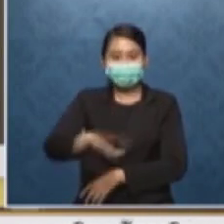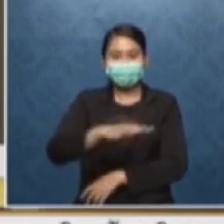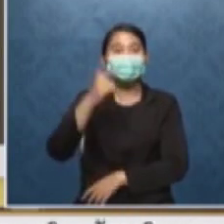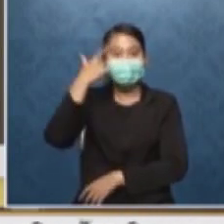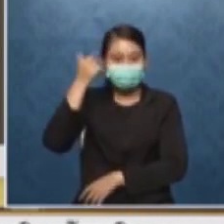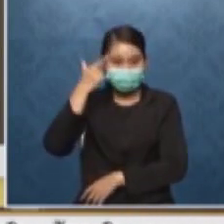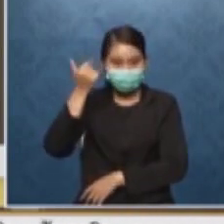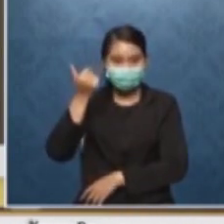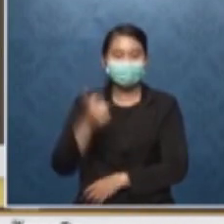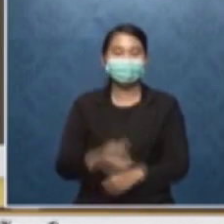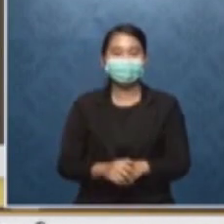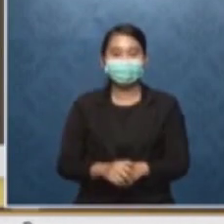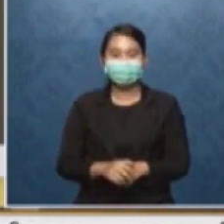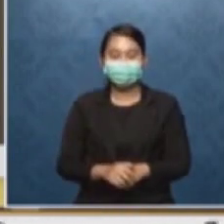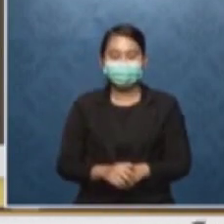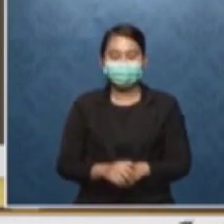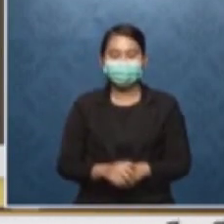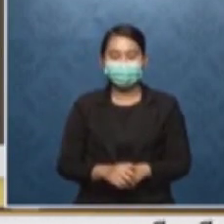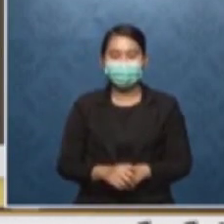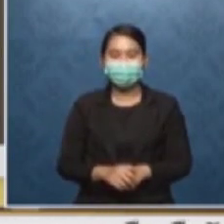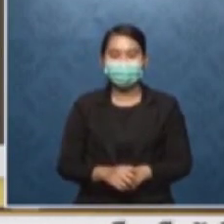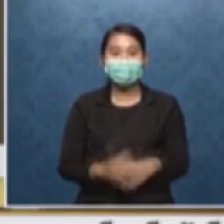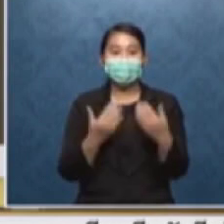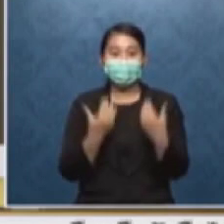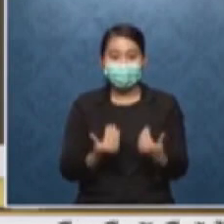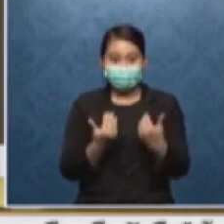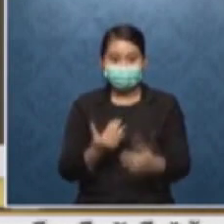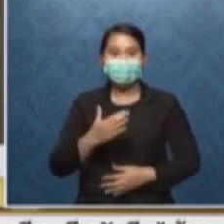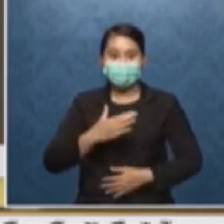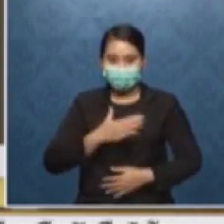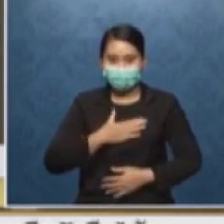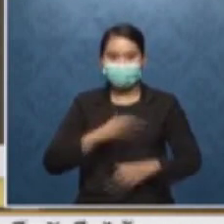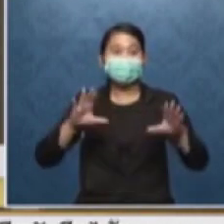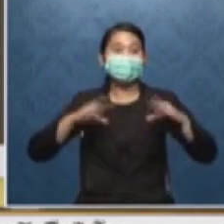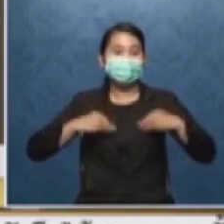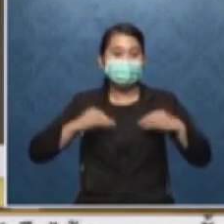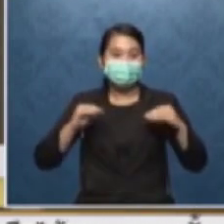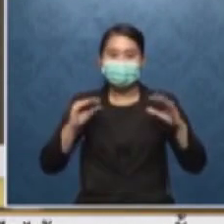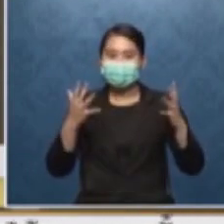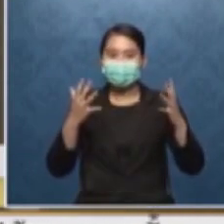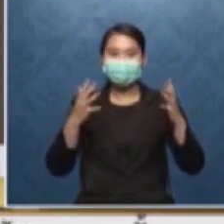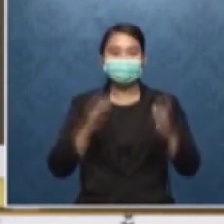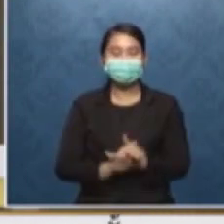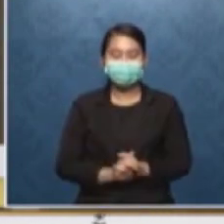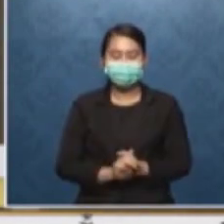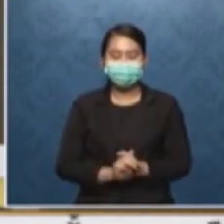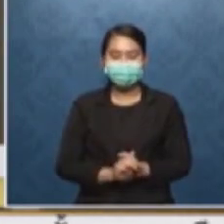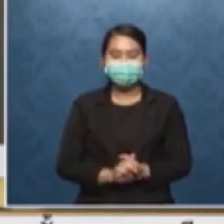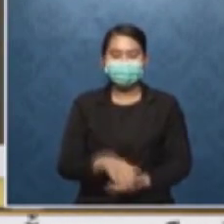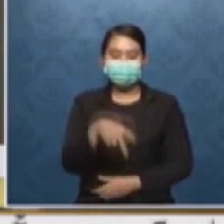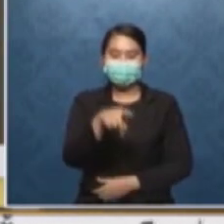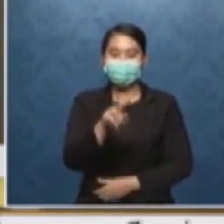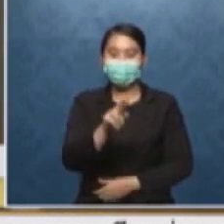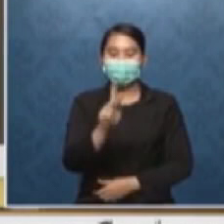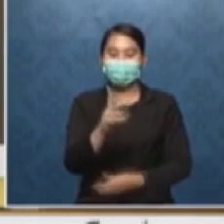เมื่อครั้งที่แล้วผมจึงขอบอกกับท่านประธานว่าวันนี้ที่พวกเราต้องคัดค้านและไม่เห็นด้วยในวาระของพระกร